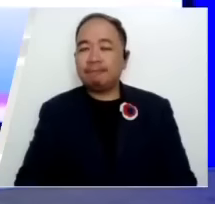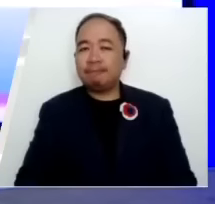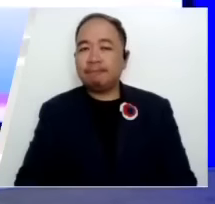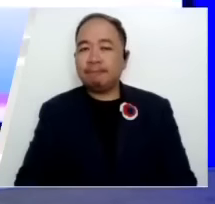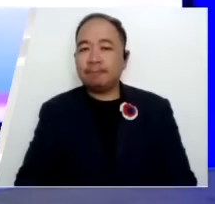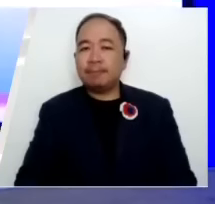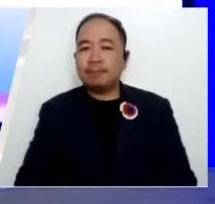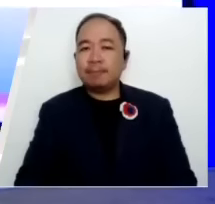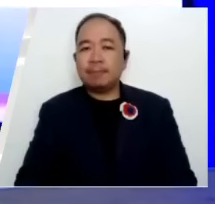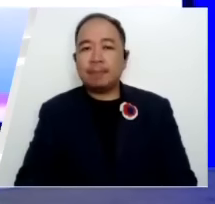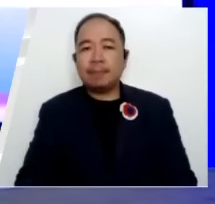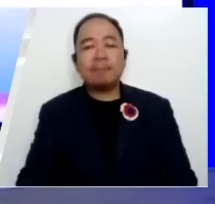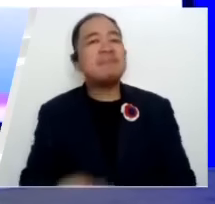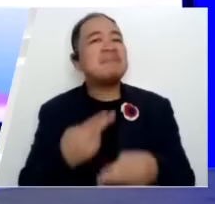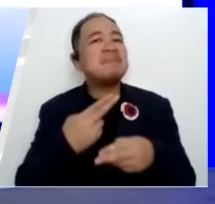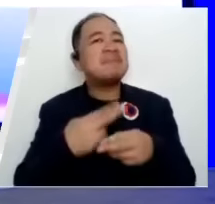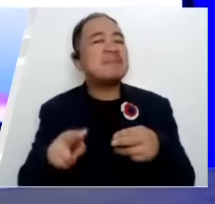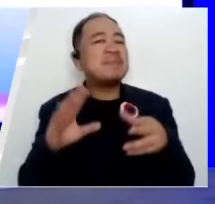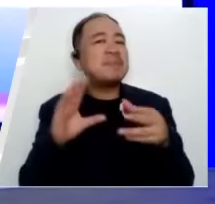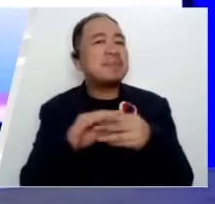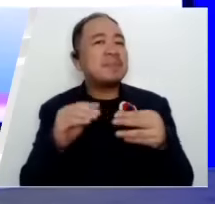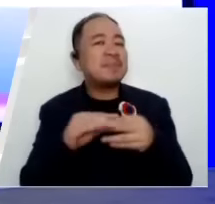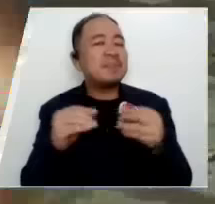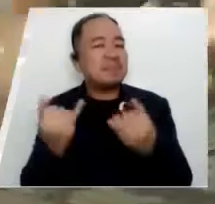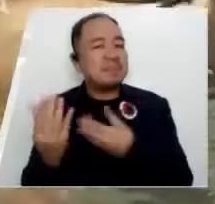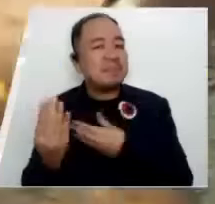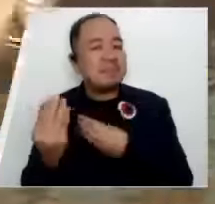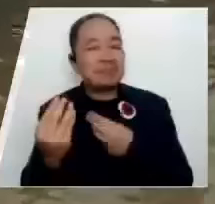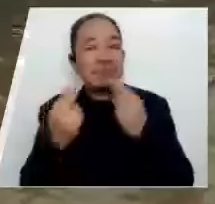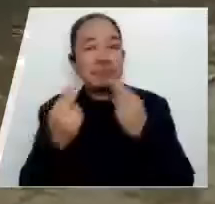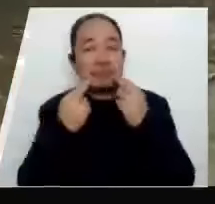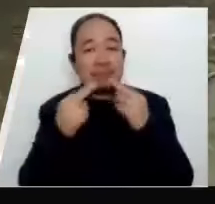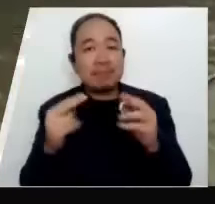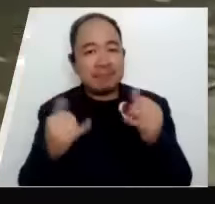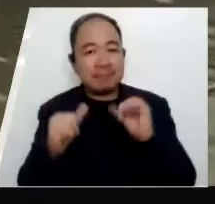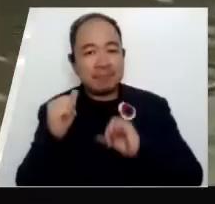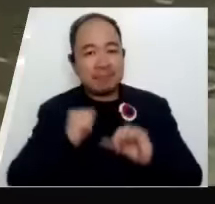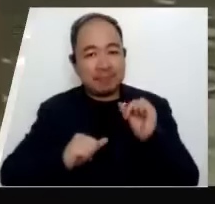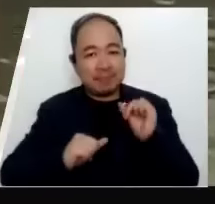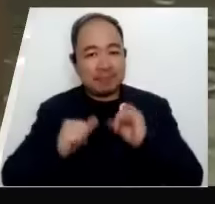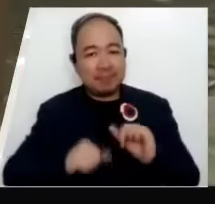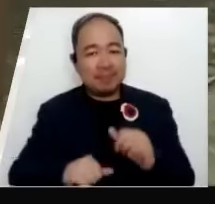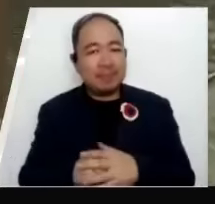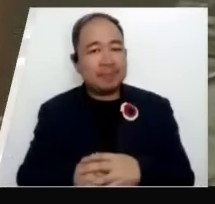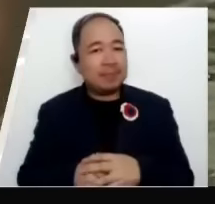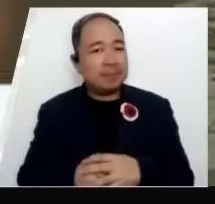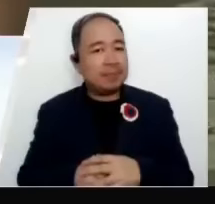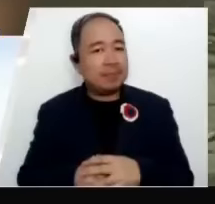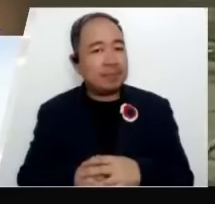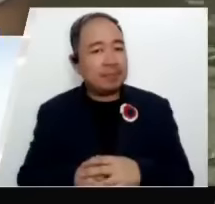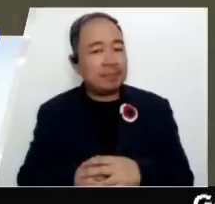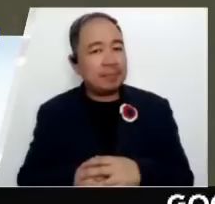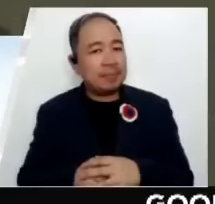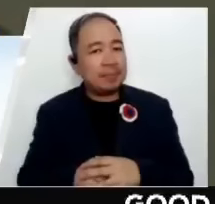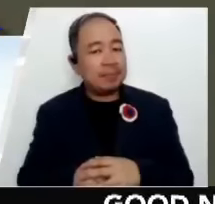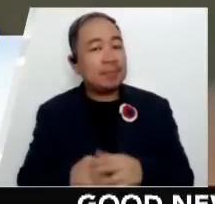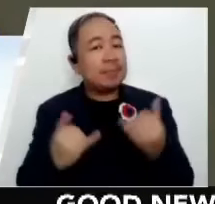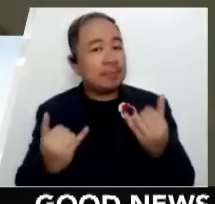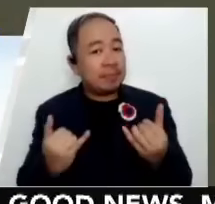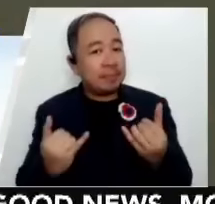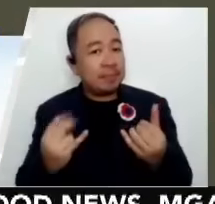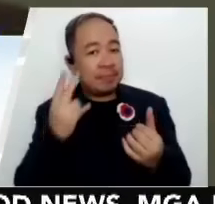Mabilis na chikahan tayo para updated sa Showbiz Happenings. Another inspiring story ang tampok sa episode ng